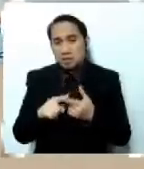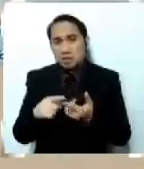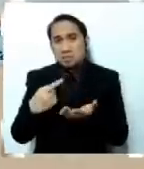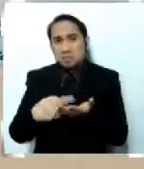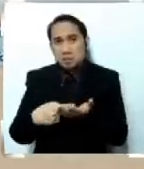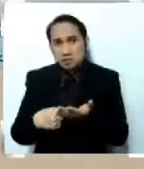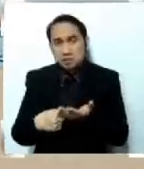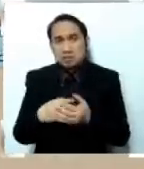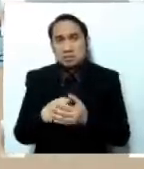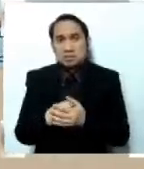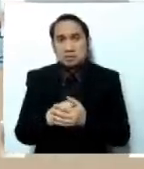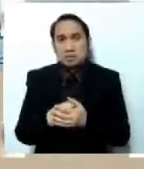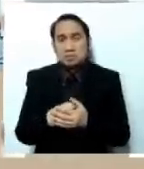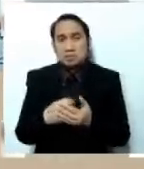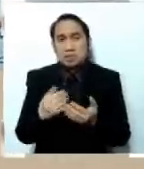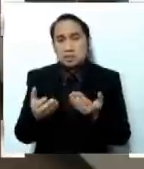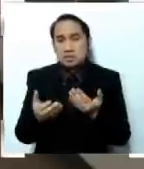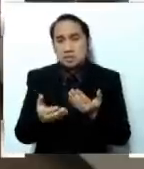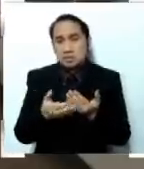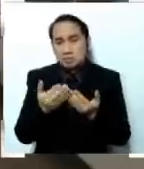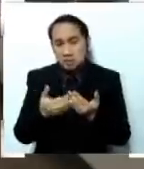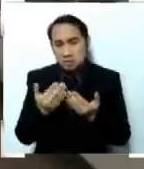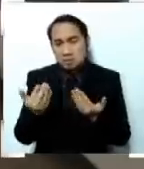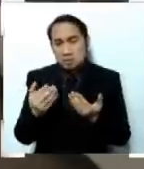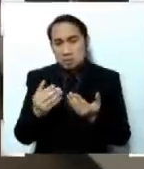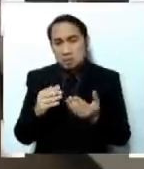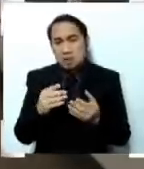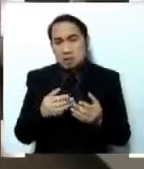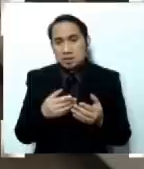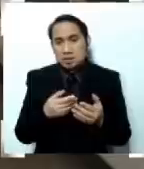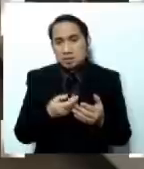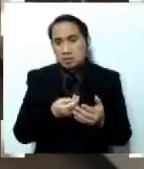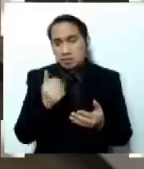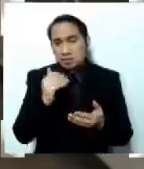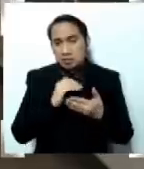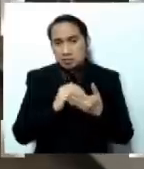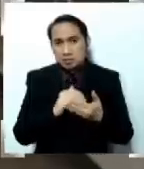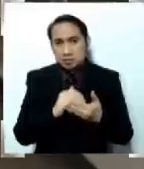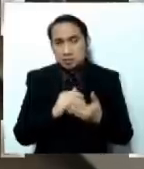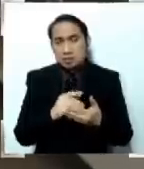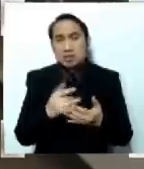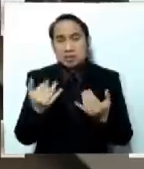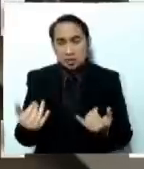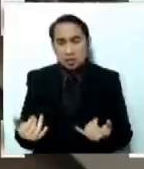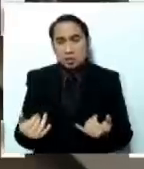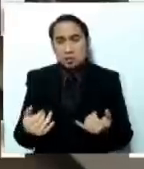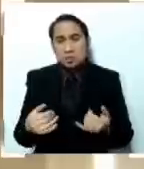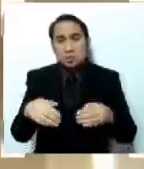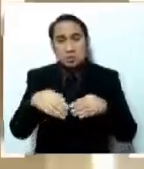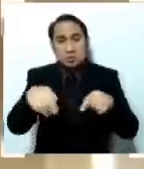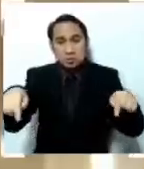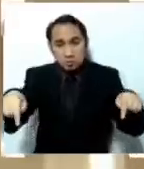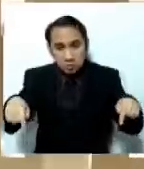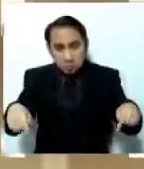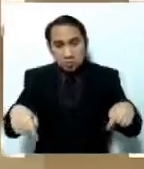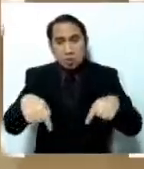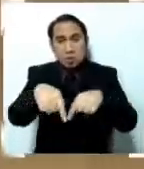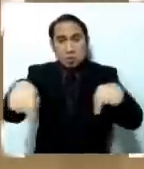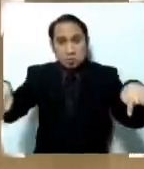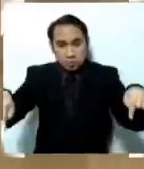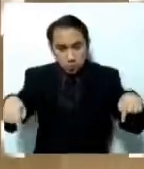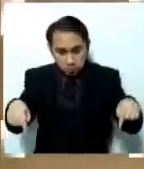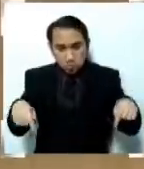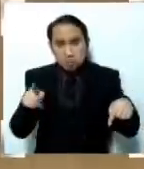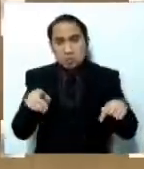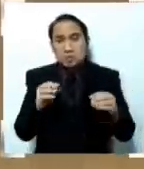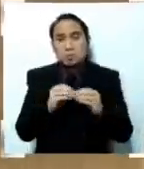kasi mag-list eh, pagka napag-usapan mo na eh. Ang border control is the most important single measure to prevent the entry